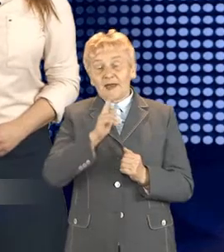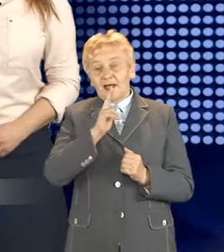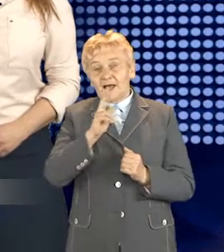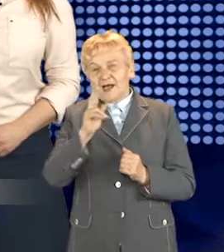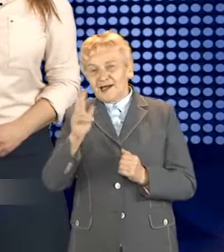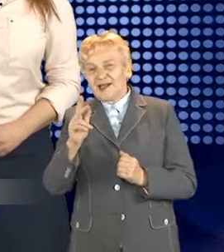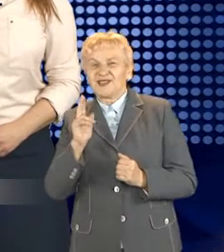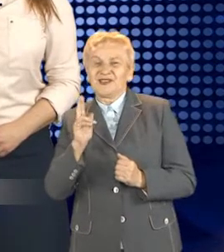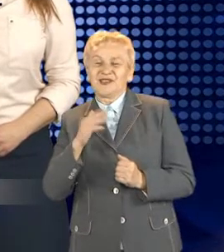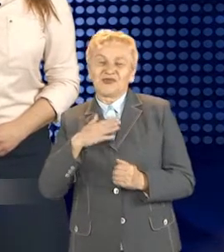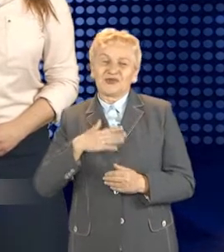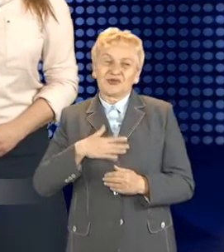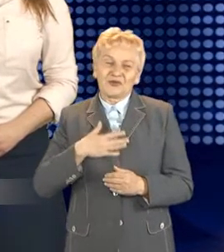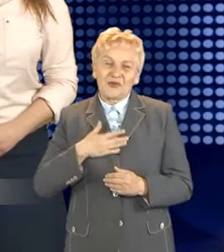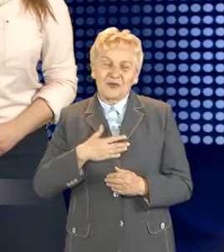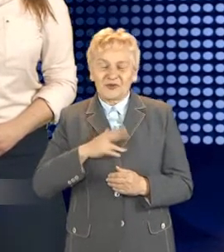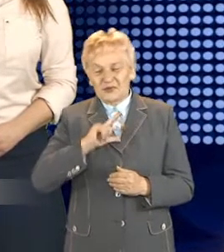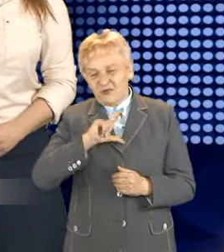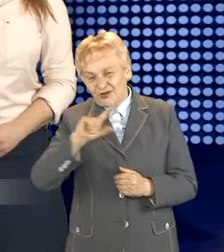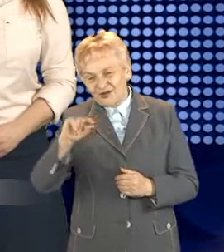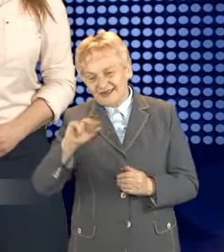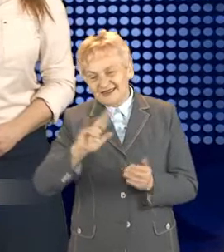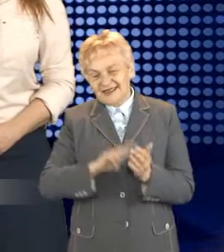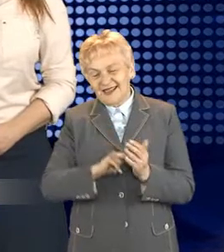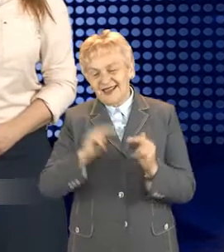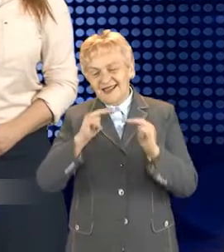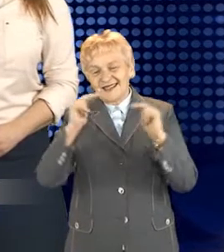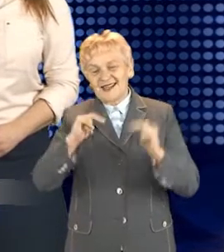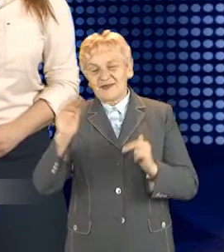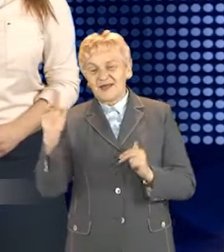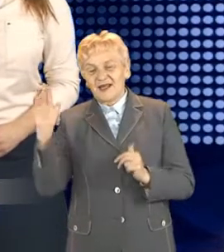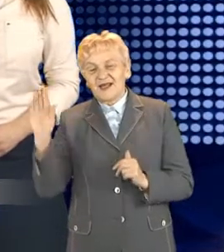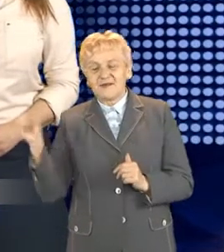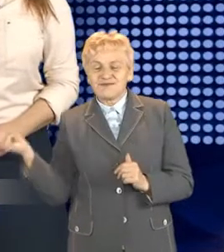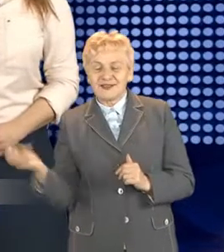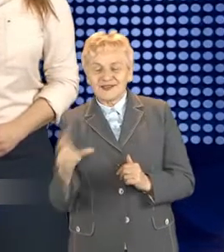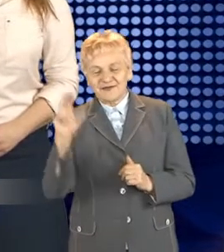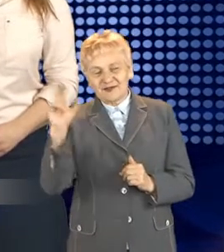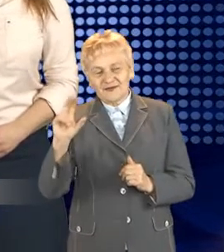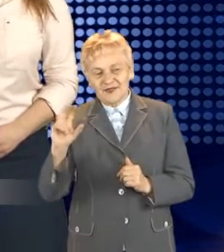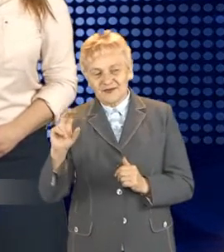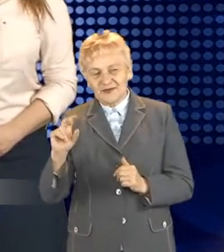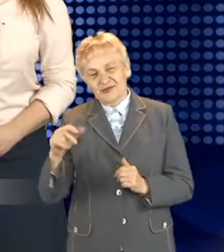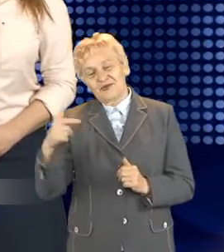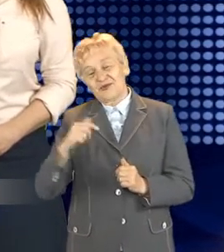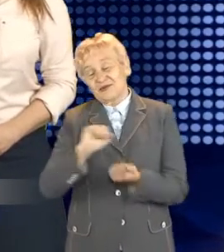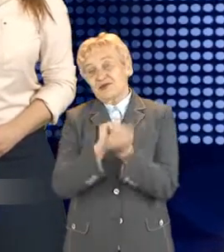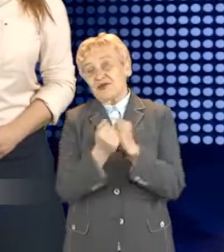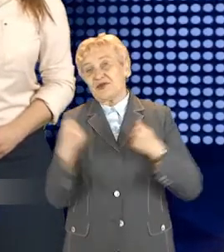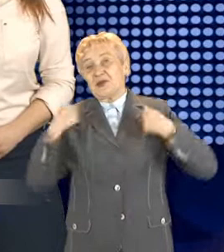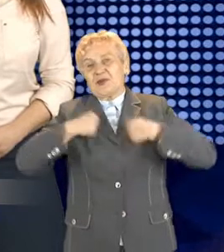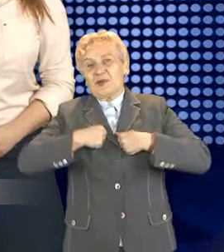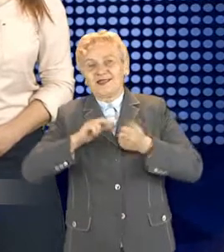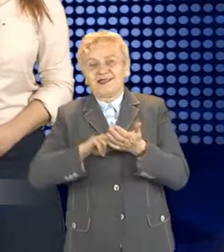Każdy, kto wybrał się w sobotę na Piastowski Zamek, musiał ponownie wyciągnąć zimową kurtkę z szafy. Na szczęście atmosfera